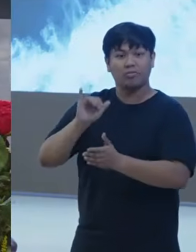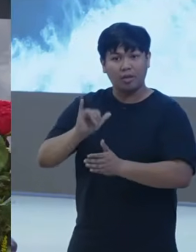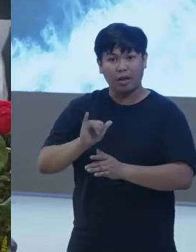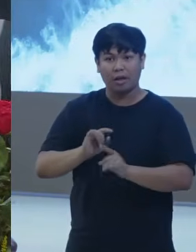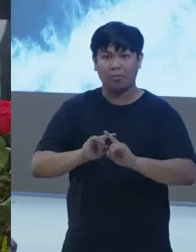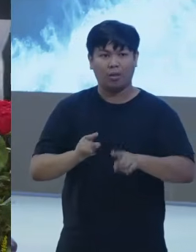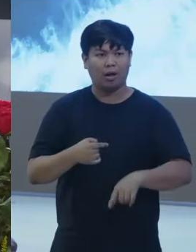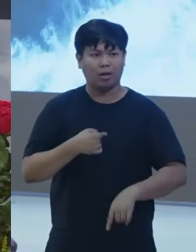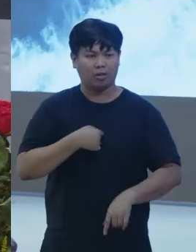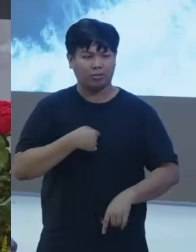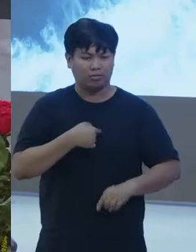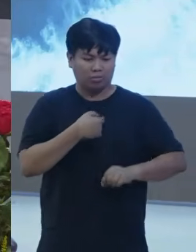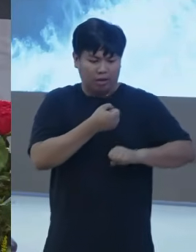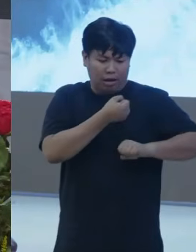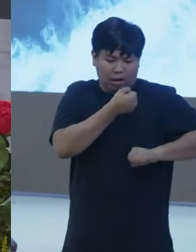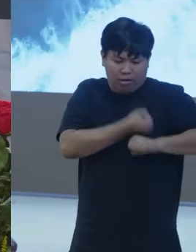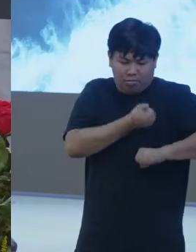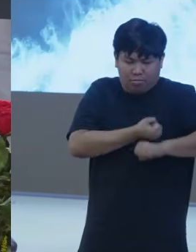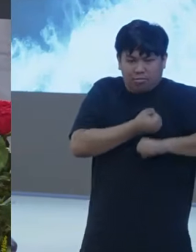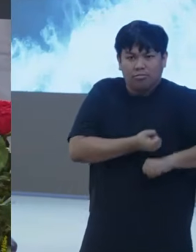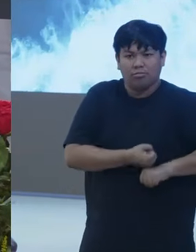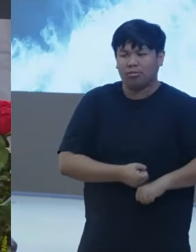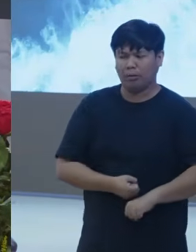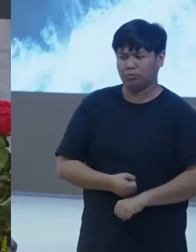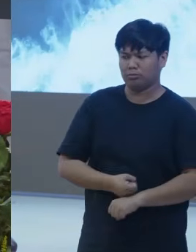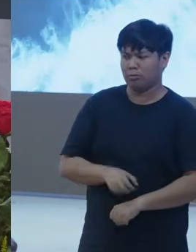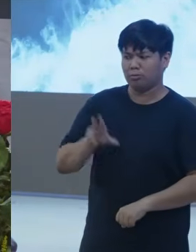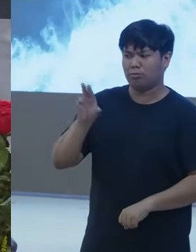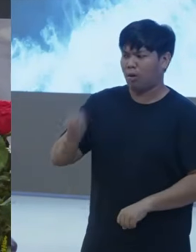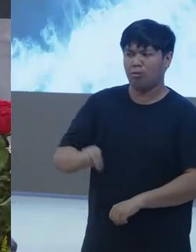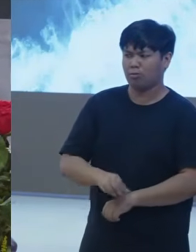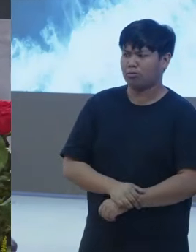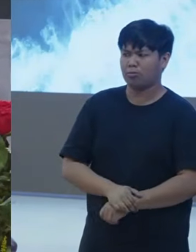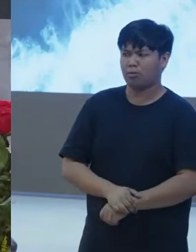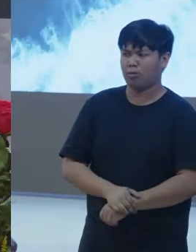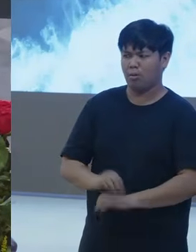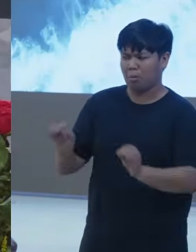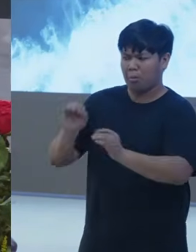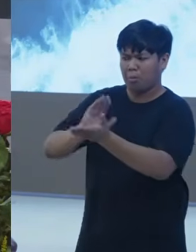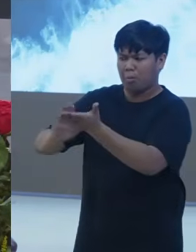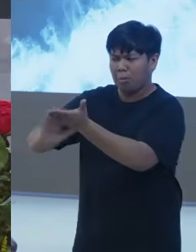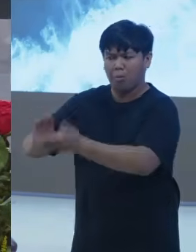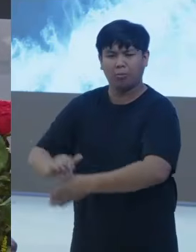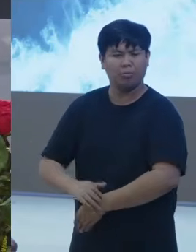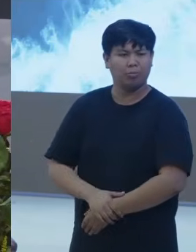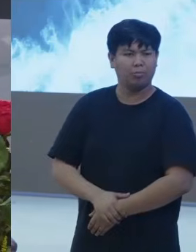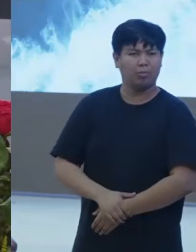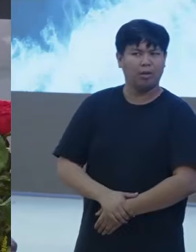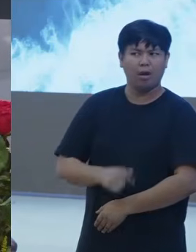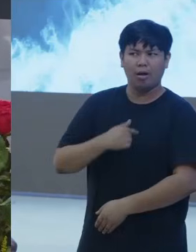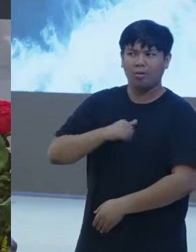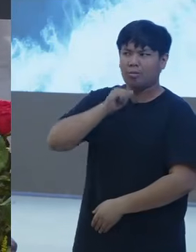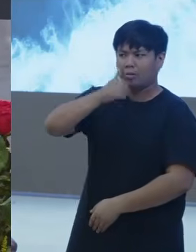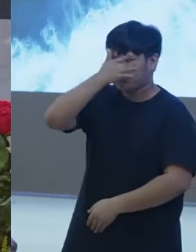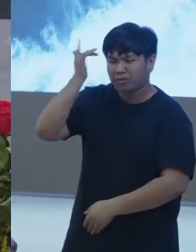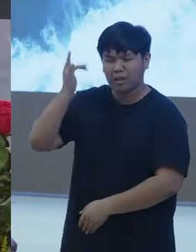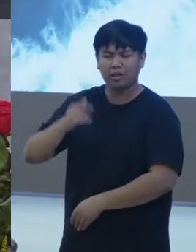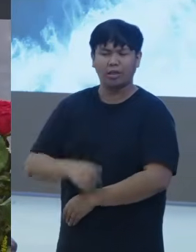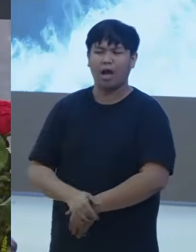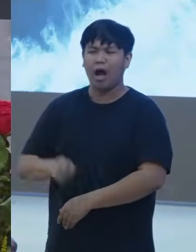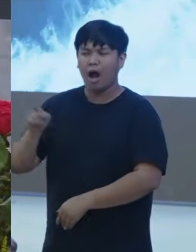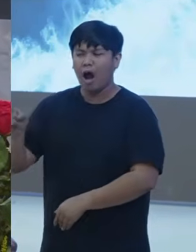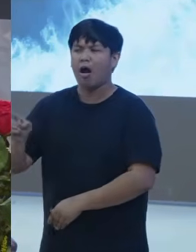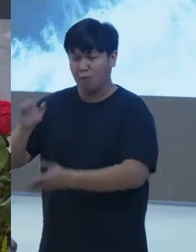kayo, hindi niyo mapatawad. Ay, hindi mapapatawad ko, pero hindi ko makakalimutan. I